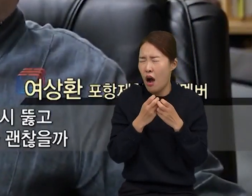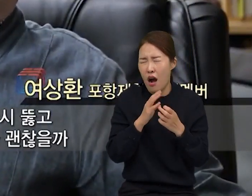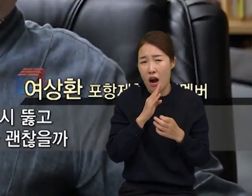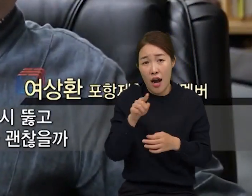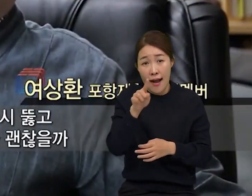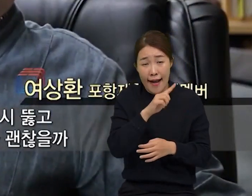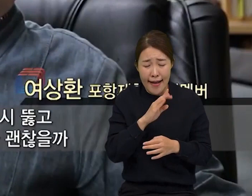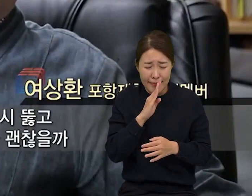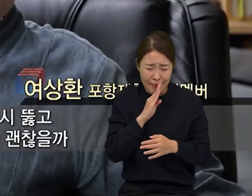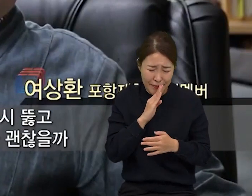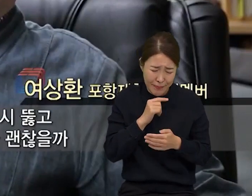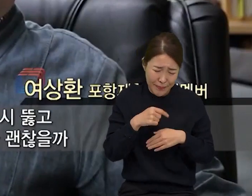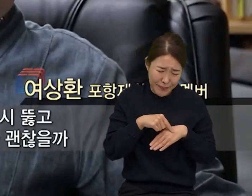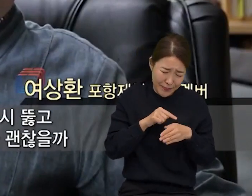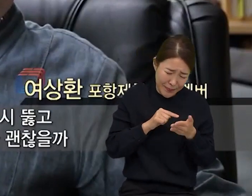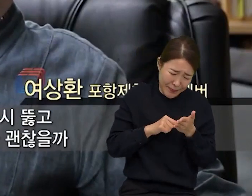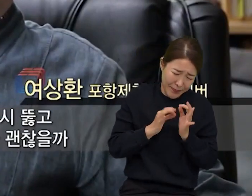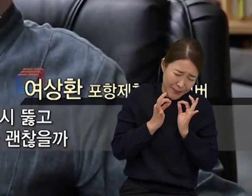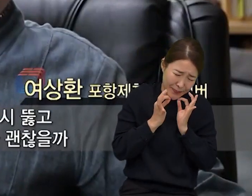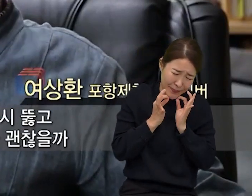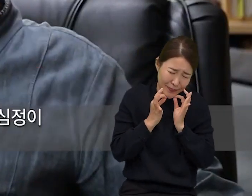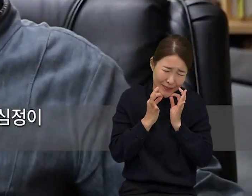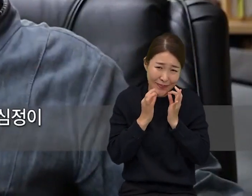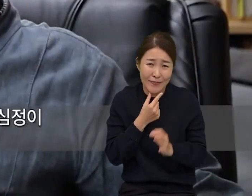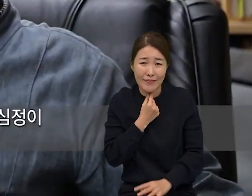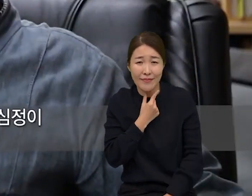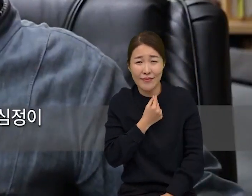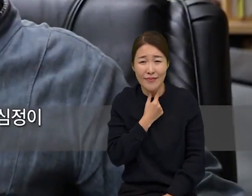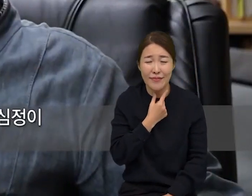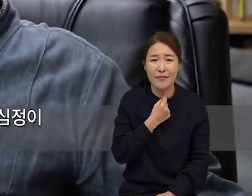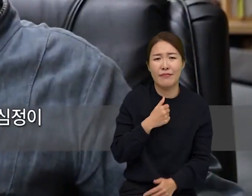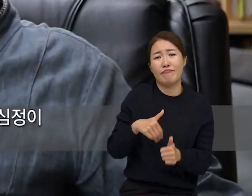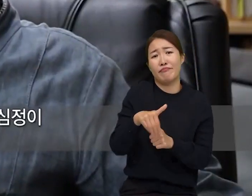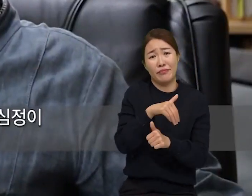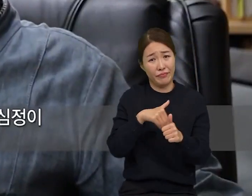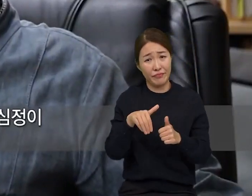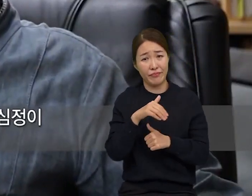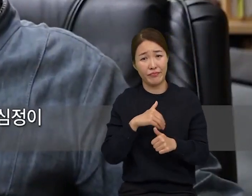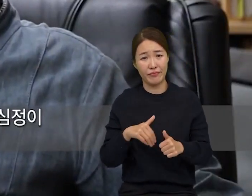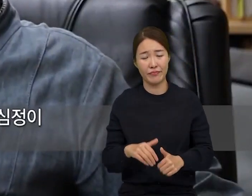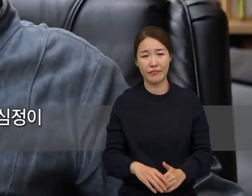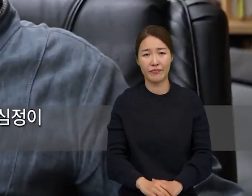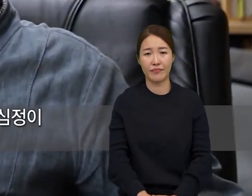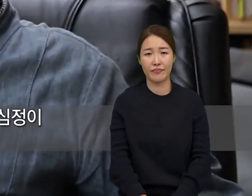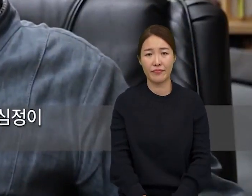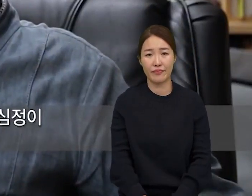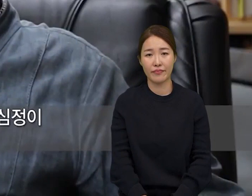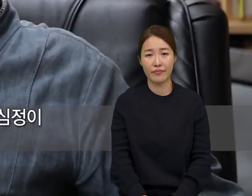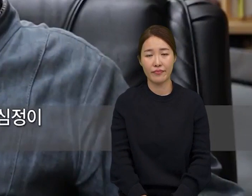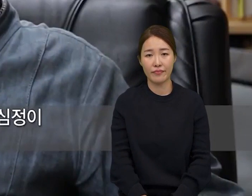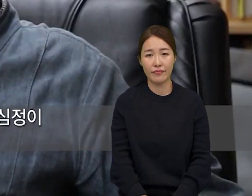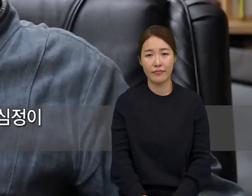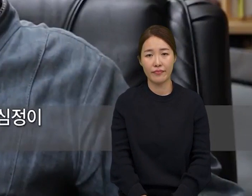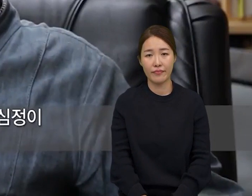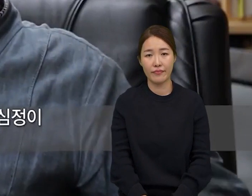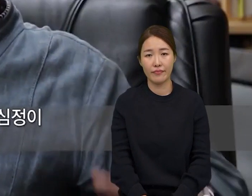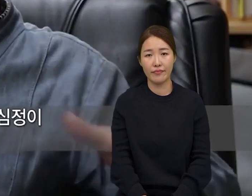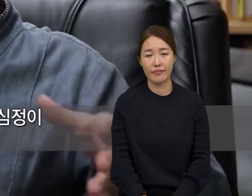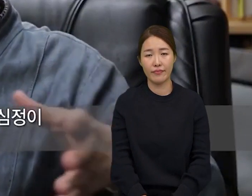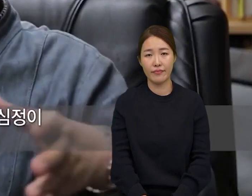저것이 될까 괜찮을까 뭐라고 형용할 수 없는 절박한